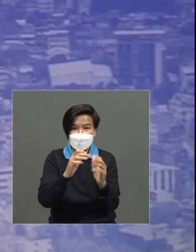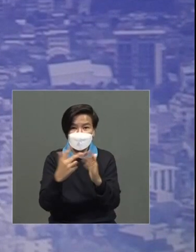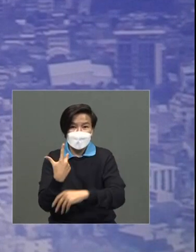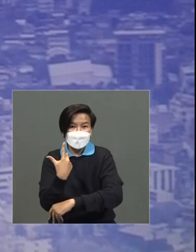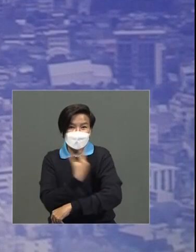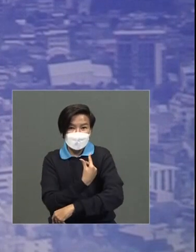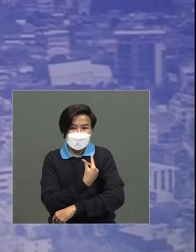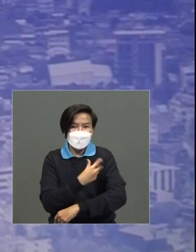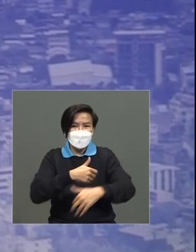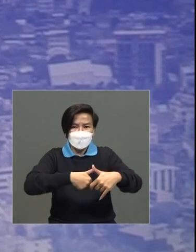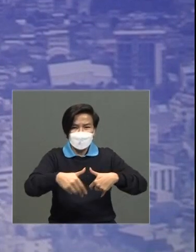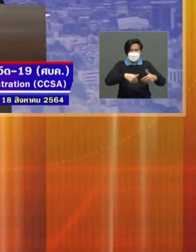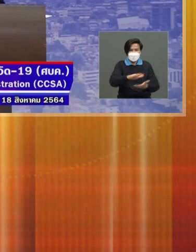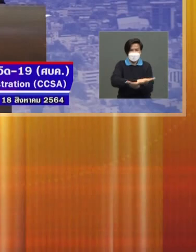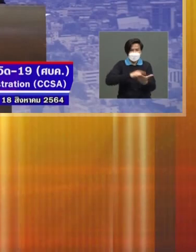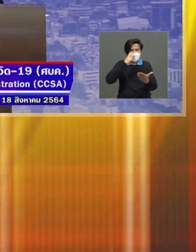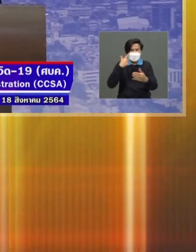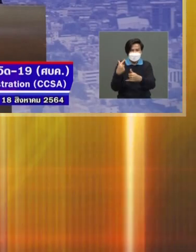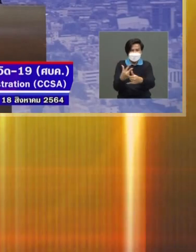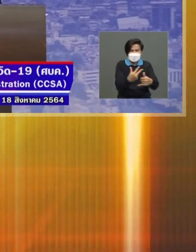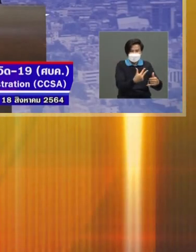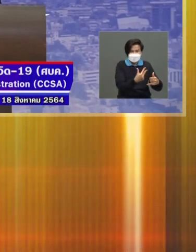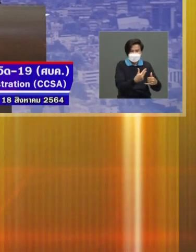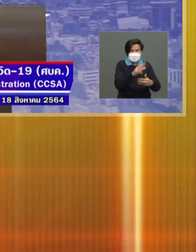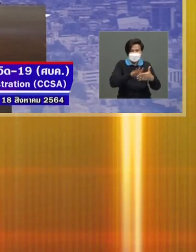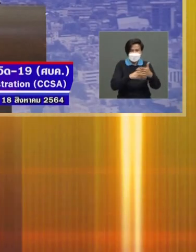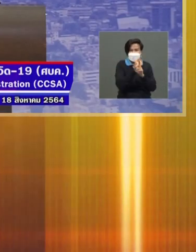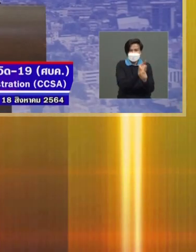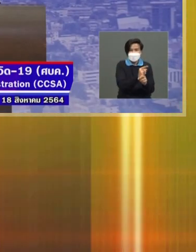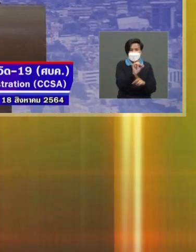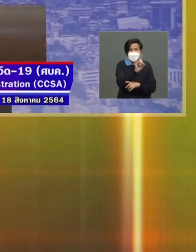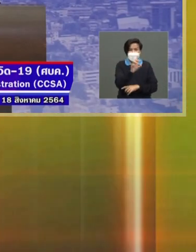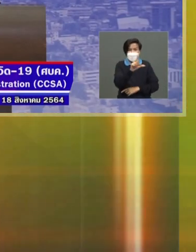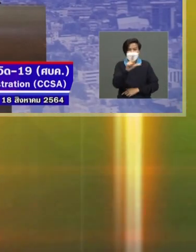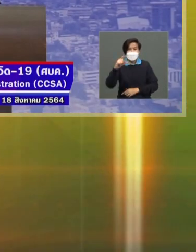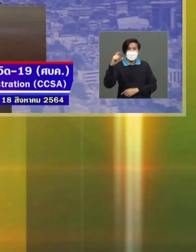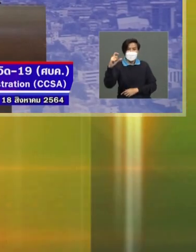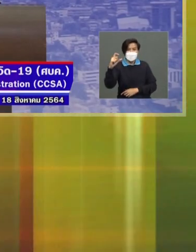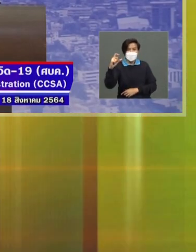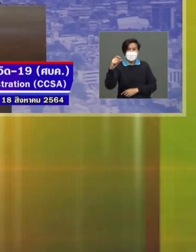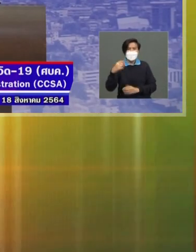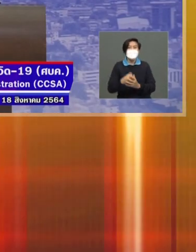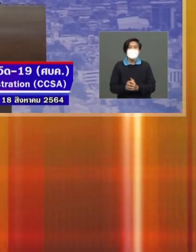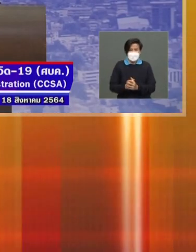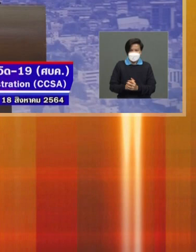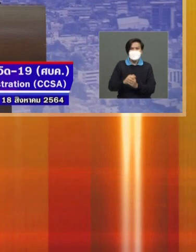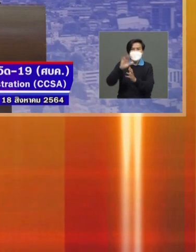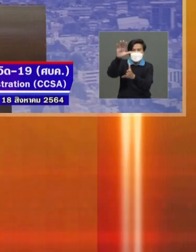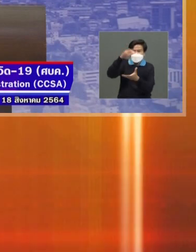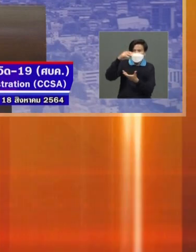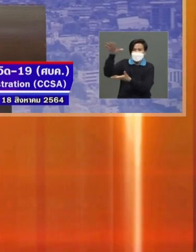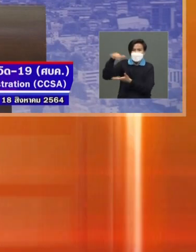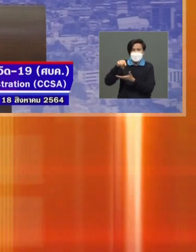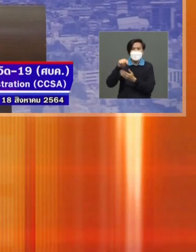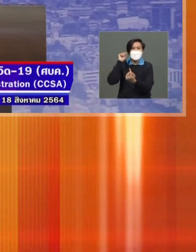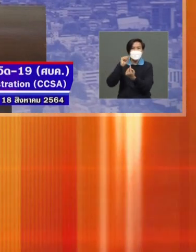แผนมันแตกไปแล้วฮะแผนที่หวังว่าจะได้จอห์นสันจอห์นสั้นและได้สร้างสติก้ามากกว่านี้เพราะฉะนั้นใครที่หวังว่าจะ